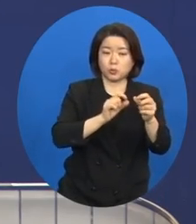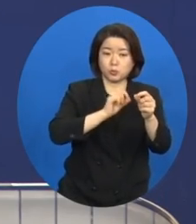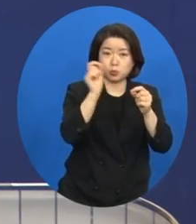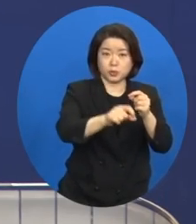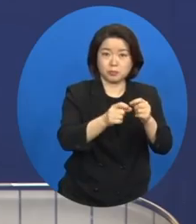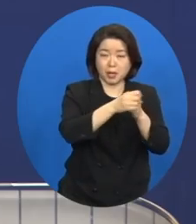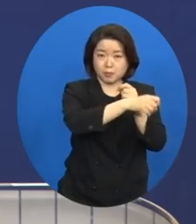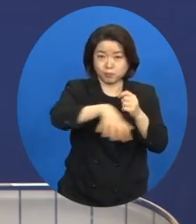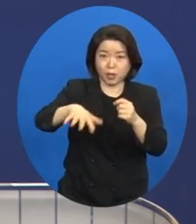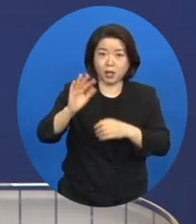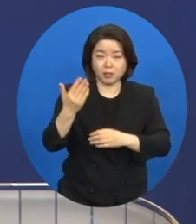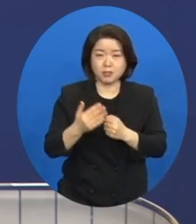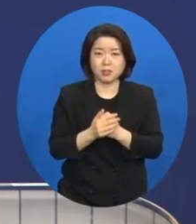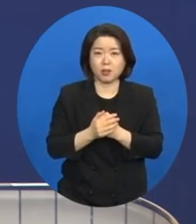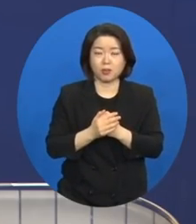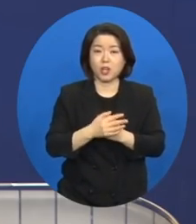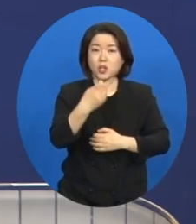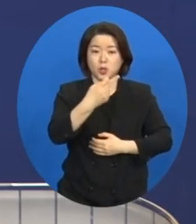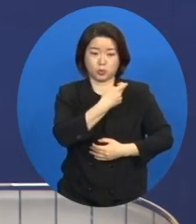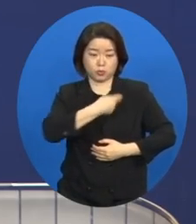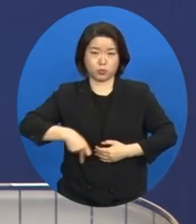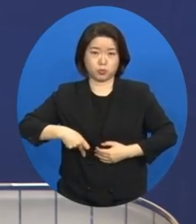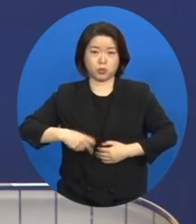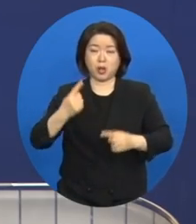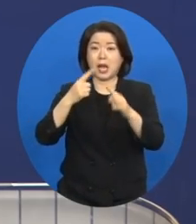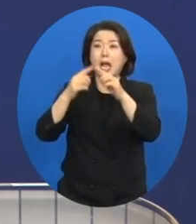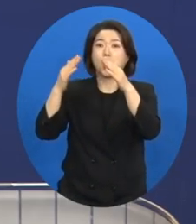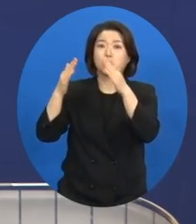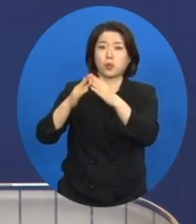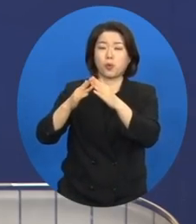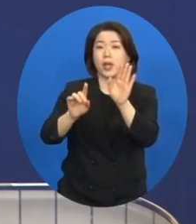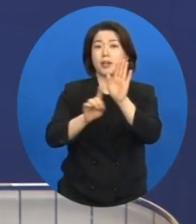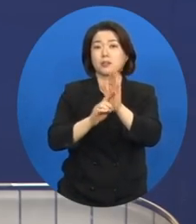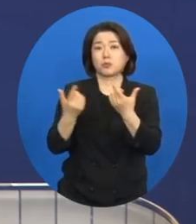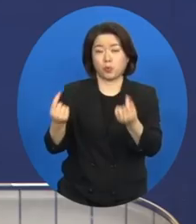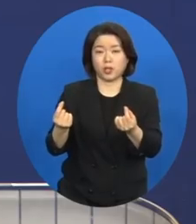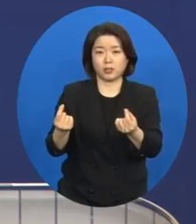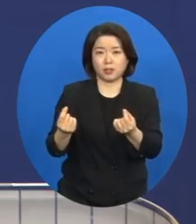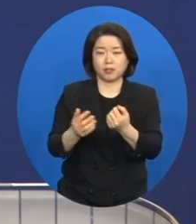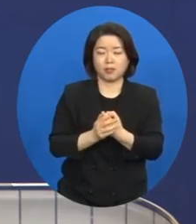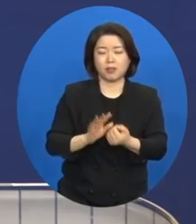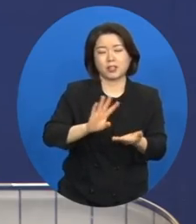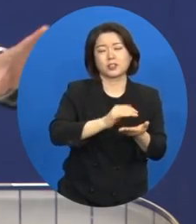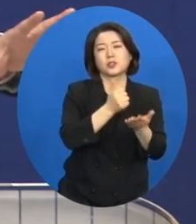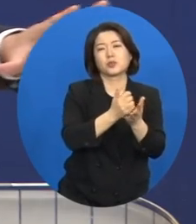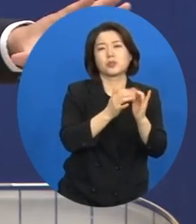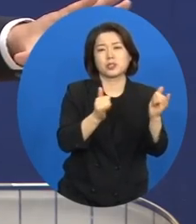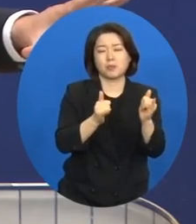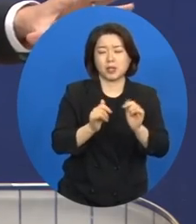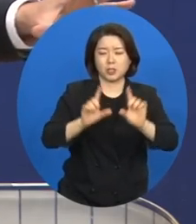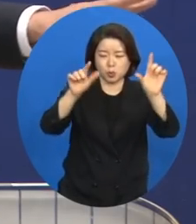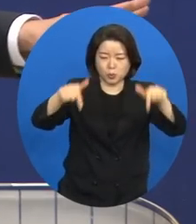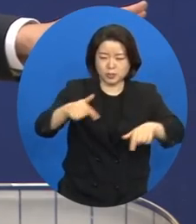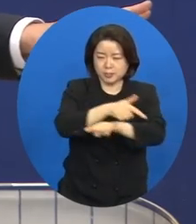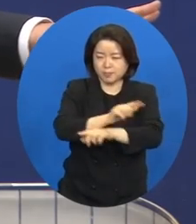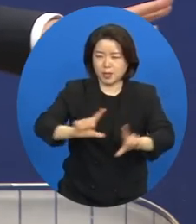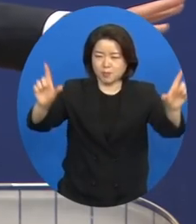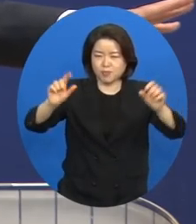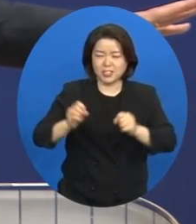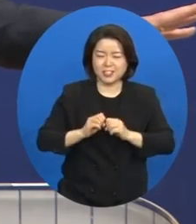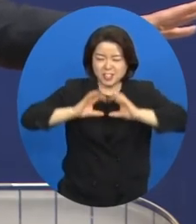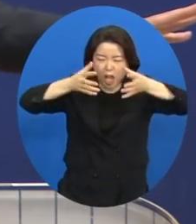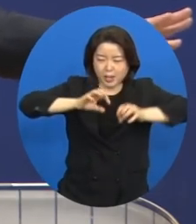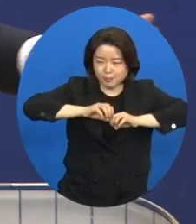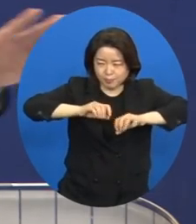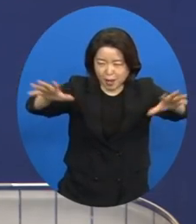되었습니다. 이제는 그것이 열두 사도로 상징되는 교회를 의미하죠. 바로 그리스도인들이 동서남북 전 세계로